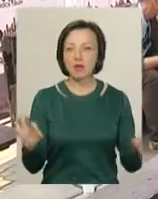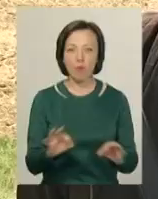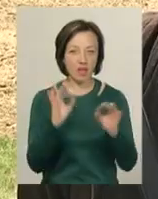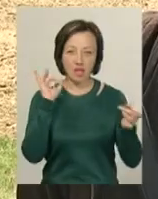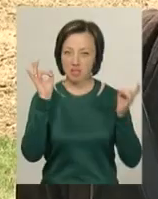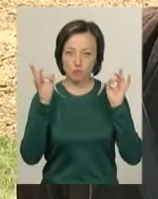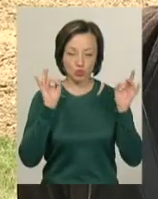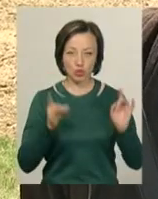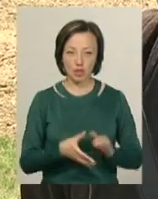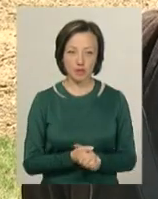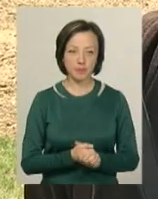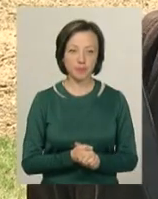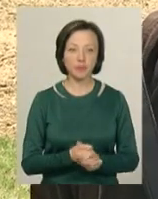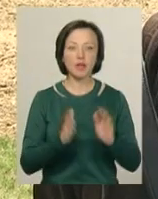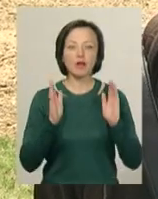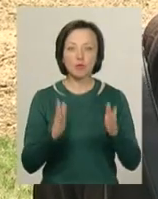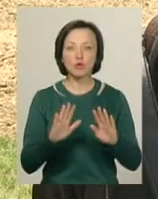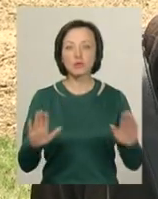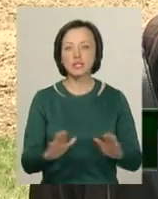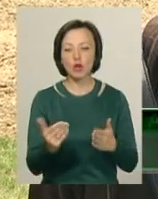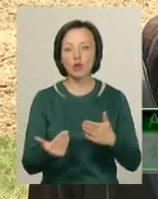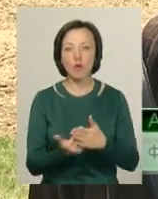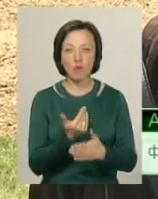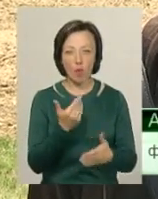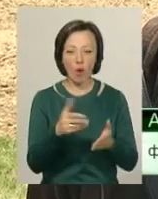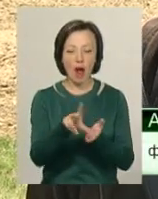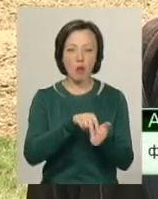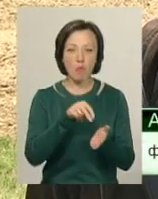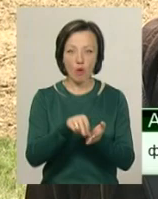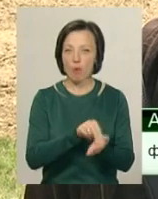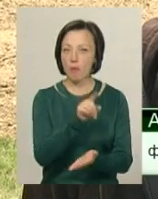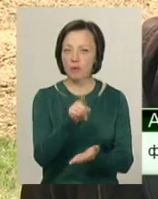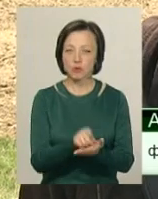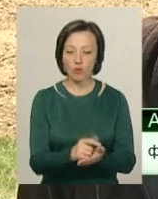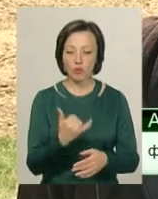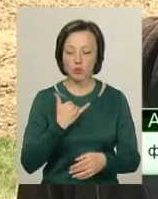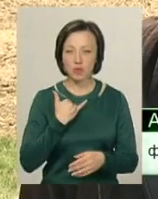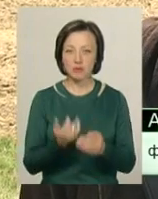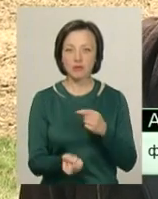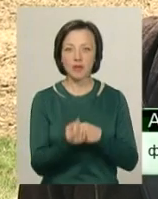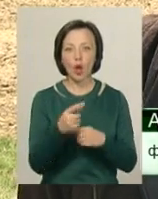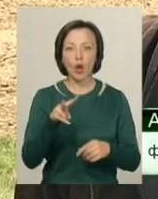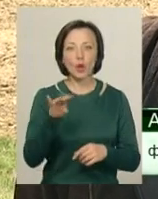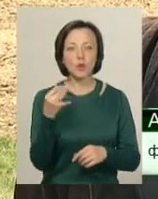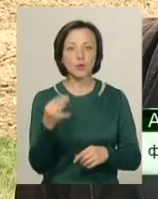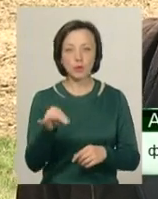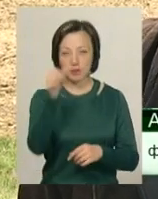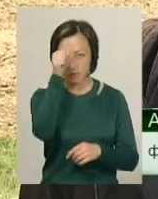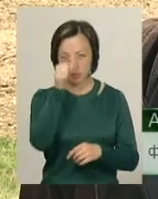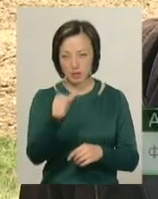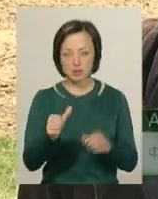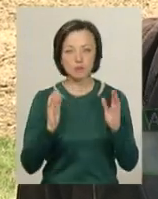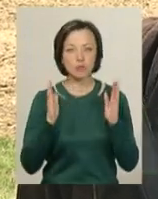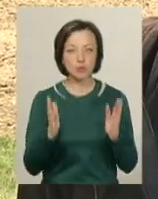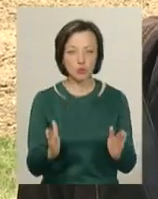лунали. Будуть пісні з нового альбому, обов'язково, який в нас вийшов в лютому місяці.